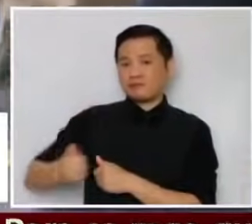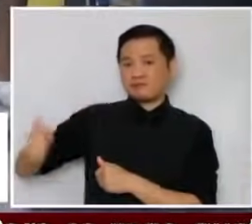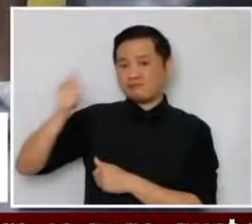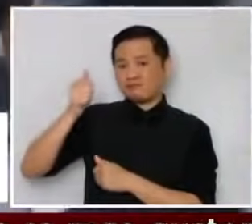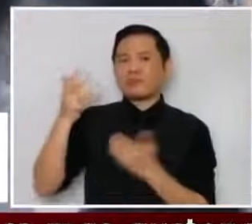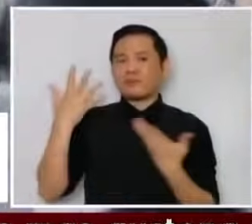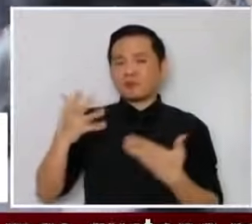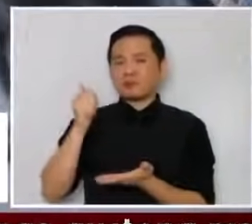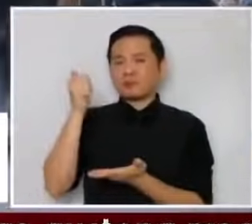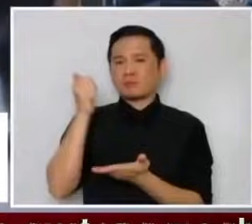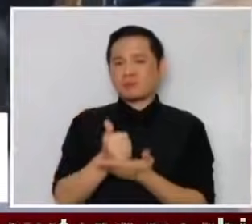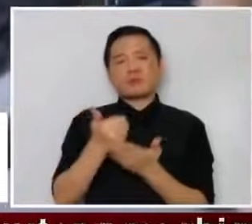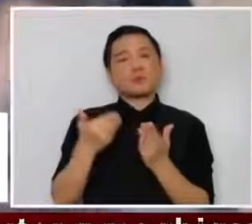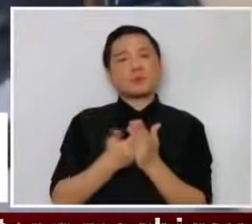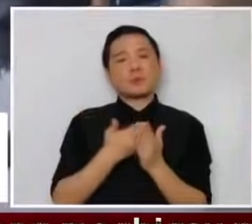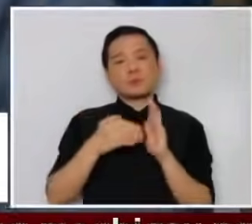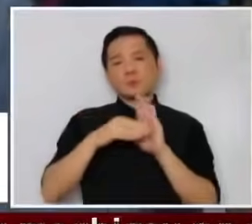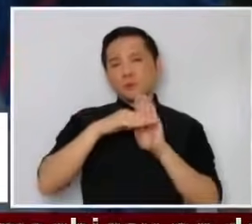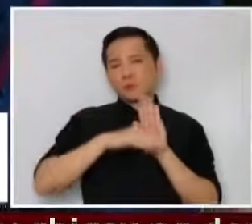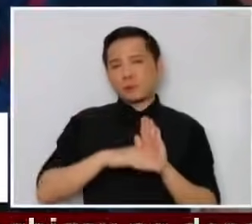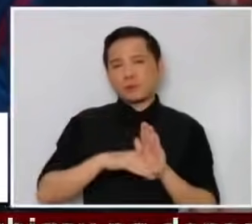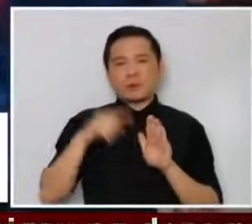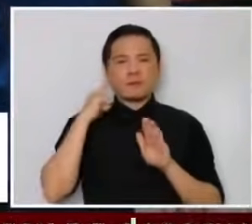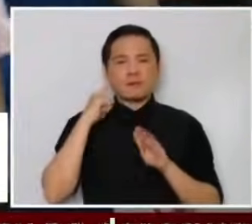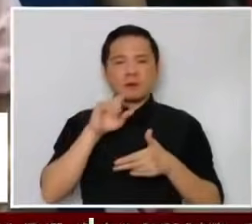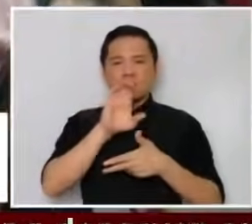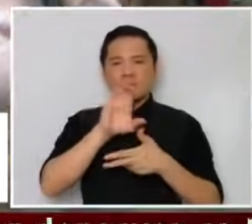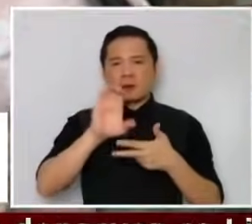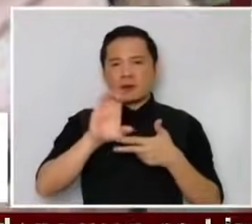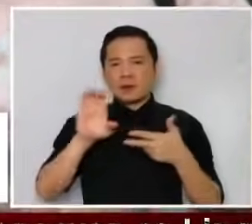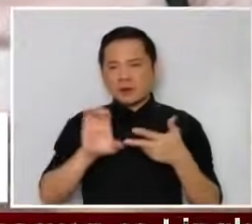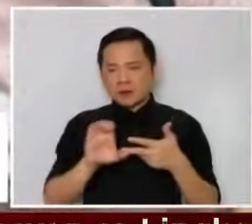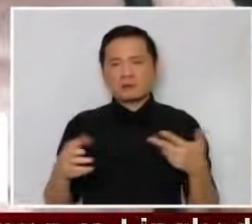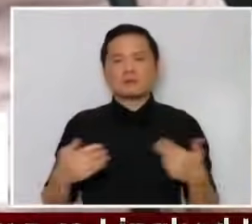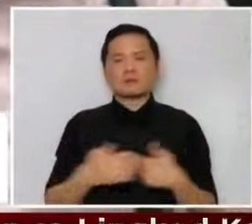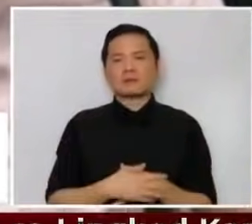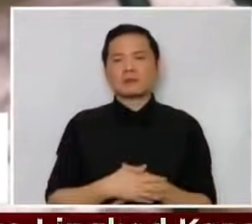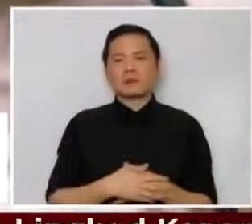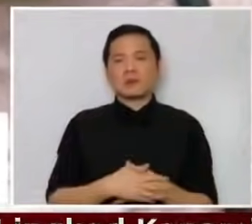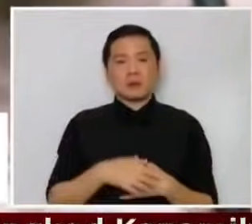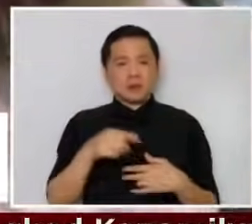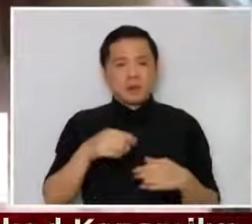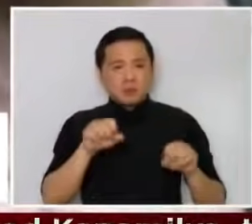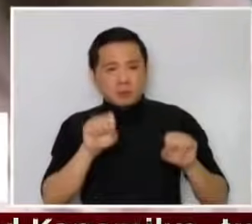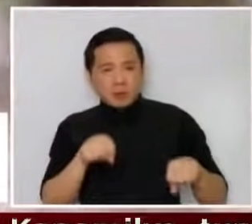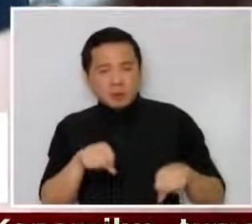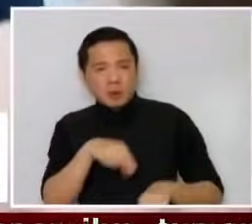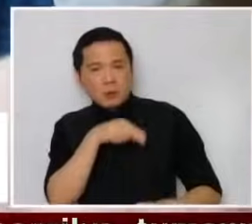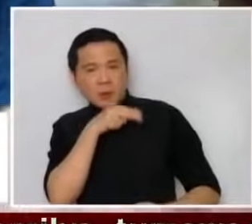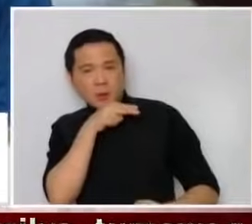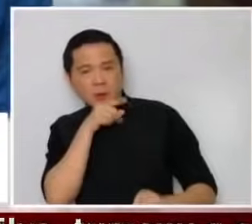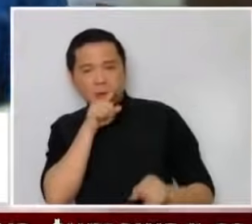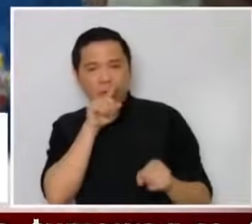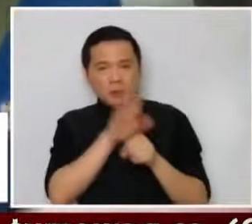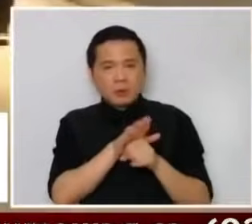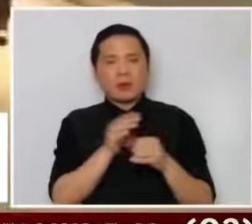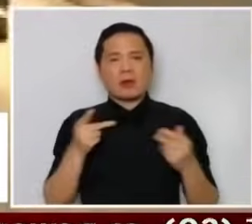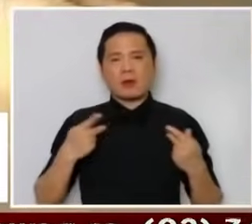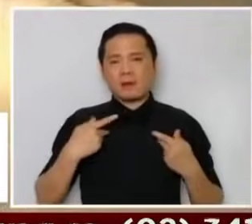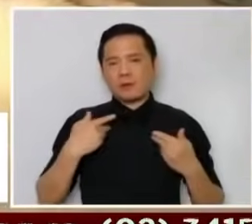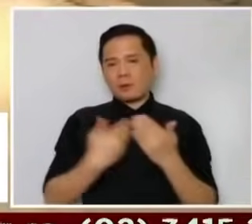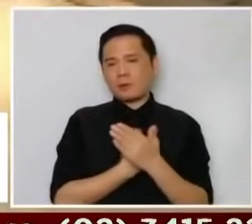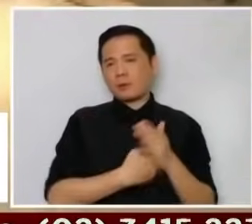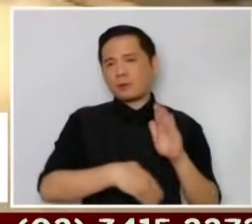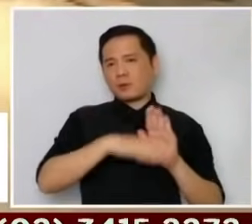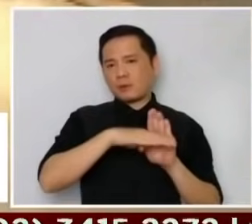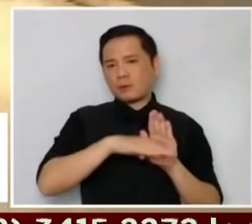para sa close contacts ng probable, suspect at confirmed na may COVID. Ang mga fully vaccinated, 7 araw na